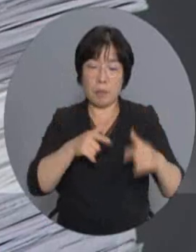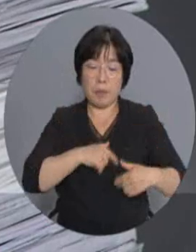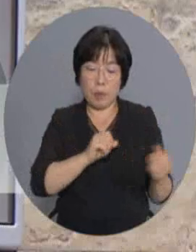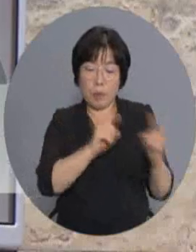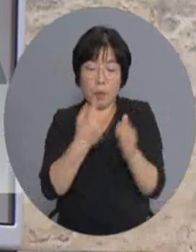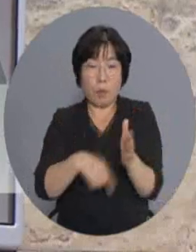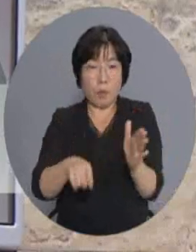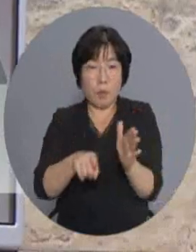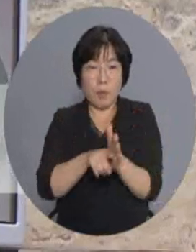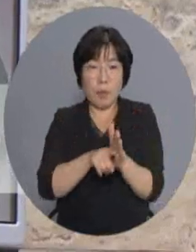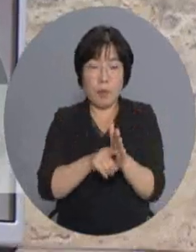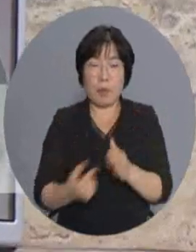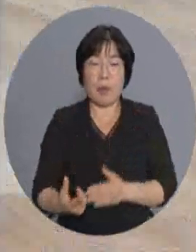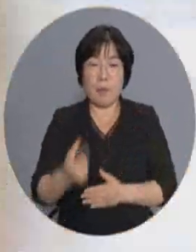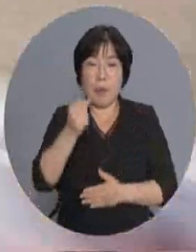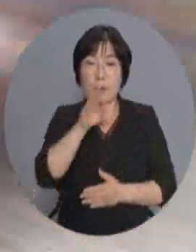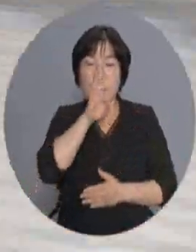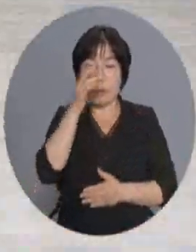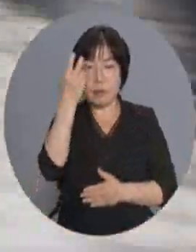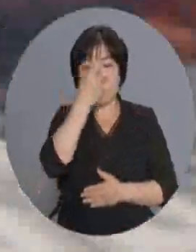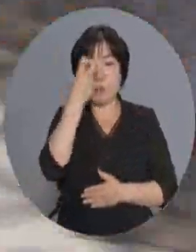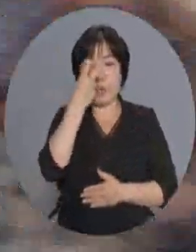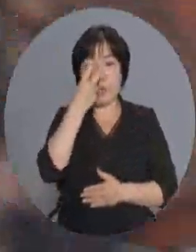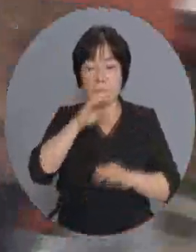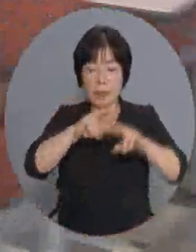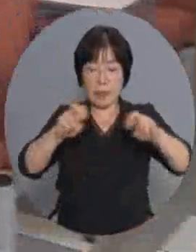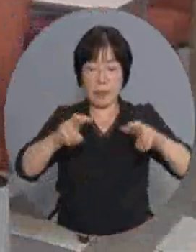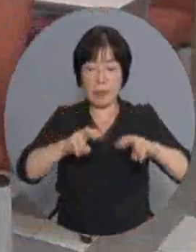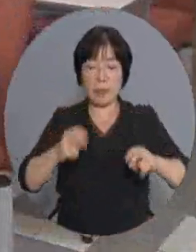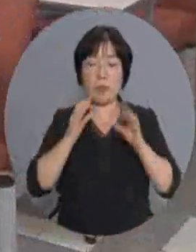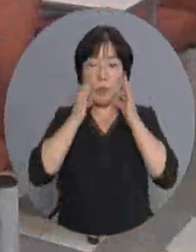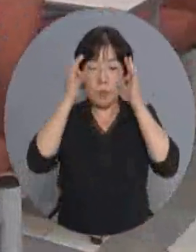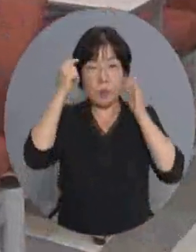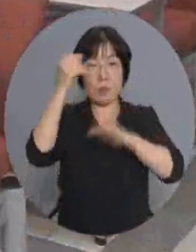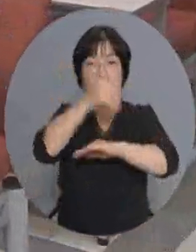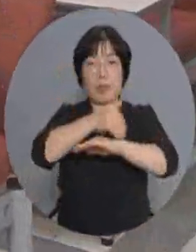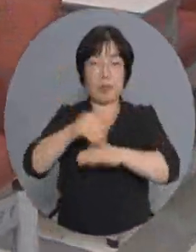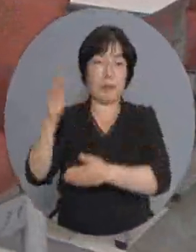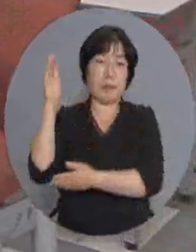회복을 위해 신속한 사실 조사와 진상 규명에 노력하겠다고 밝혔습니다